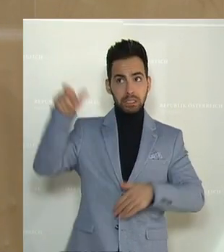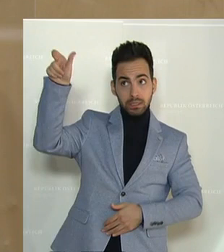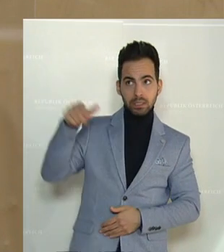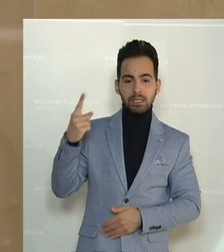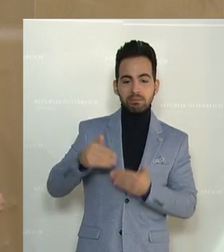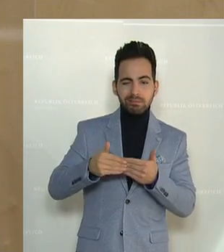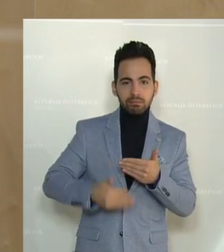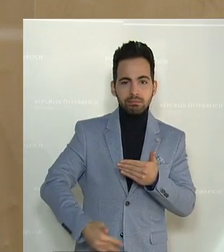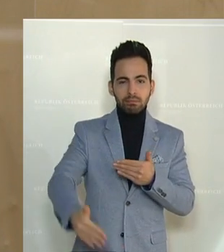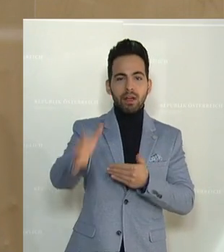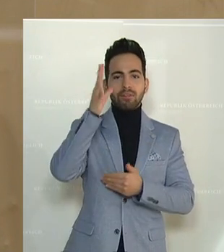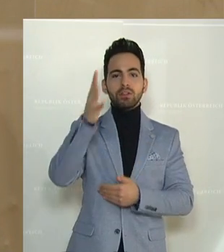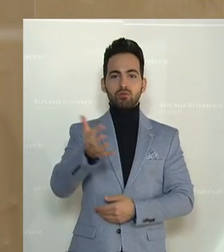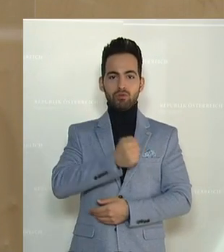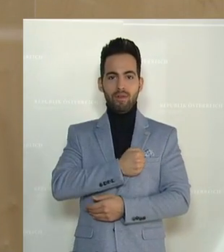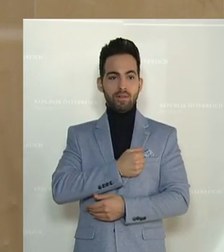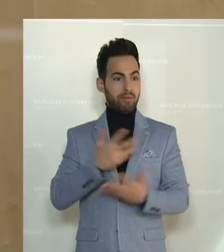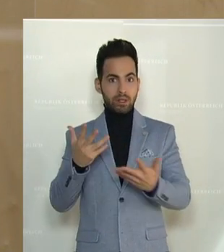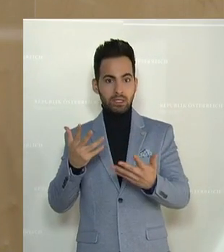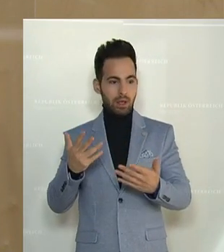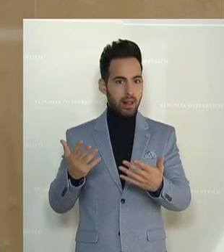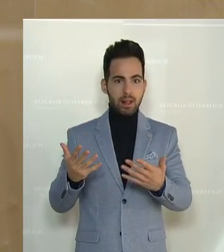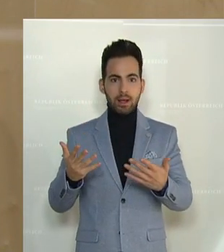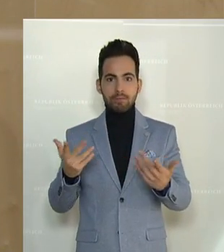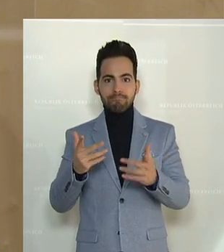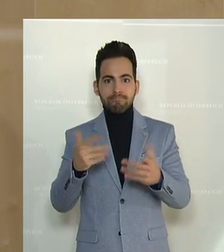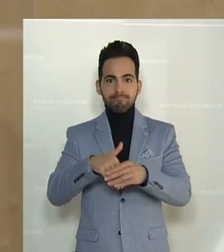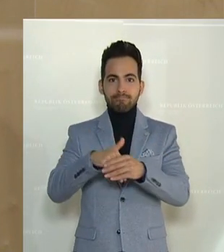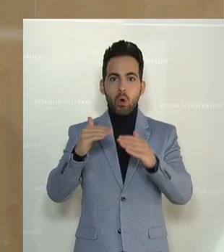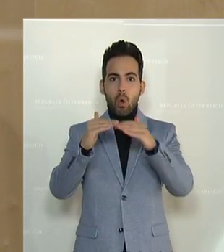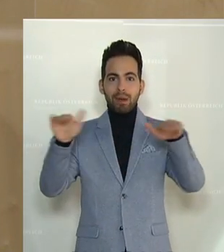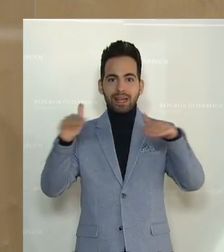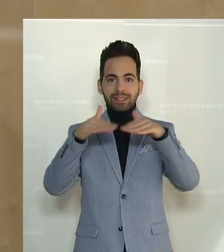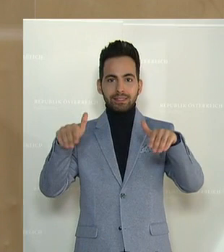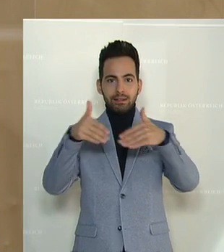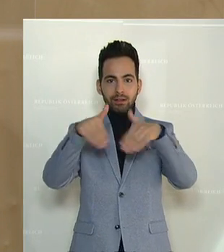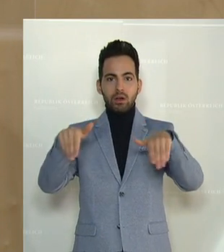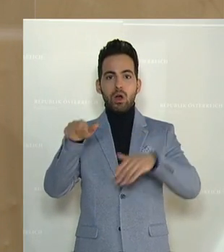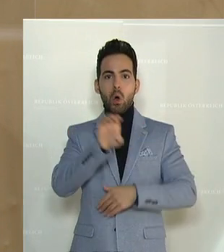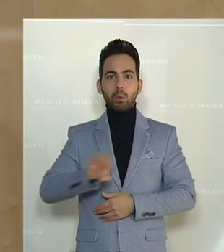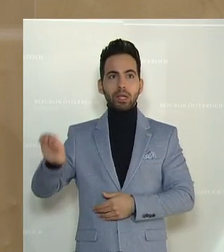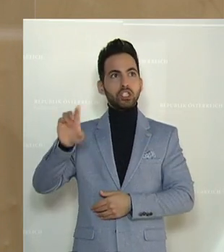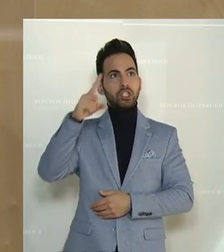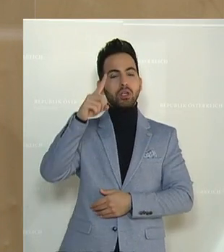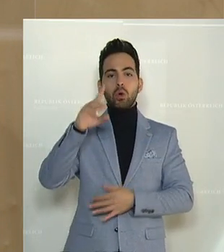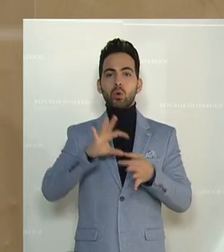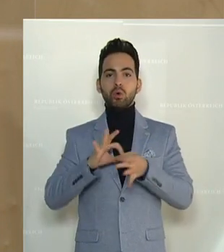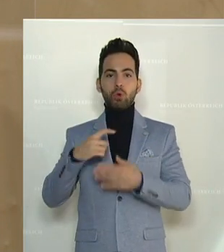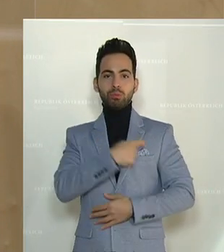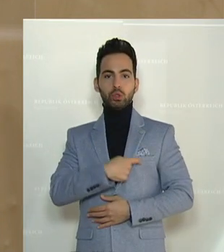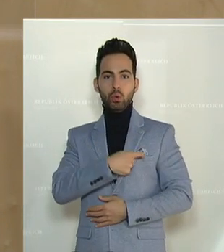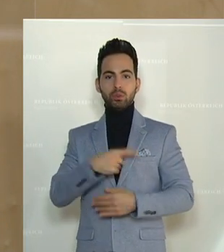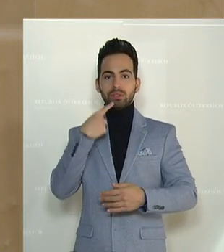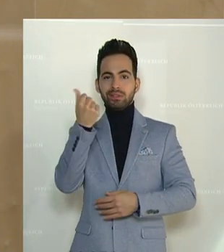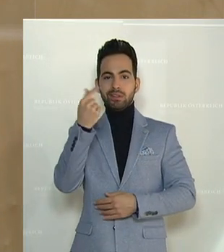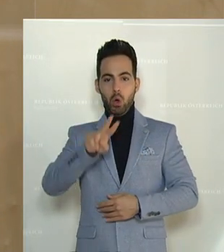Wochen gelingen wird, die viel zu knappen und zu niedrigen Obergrenzen, die uns von der Europäischen Kommission